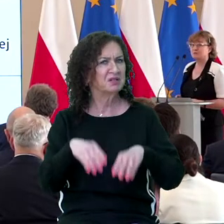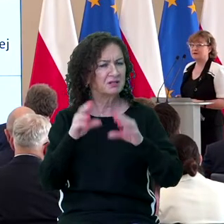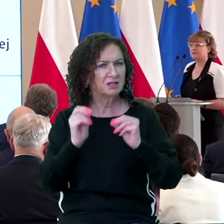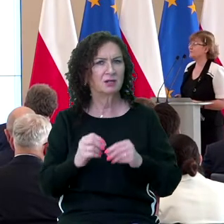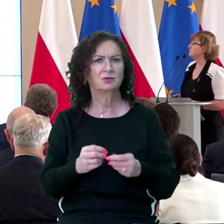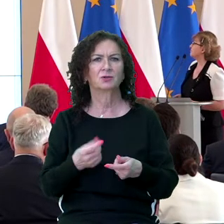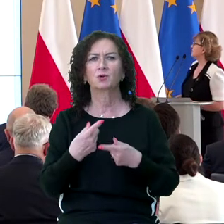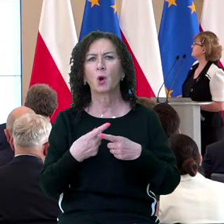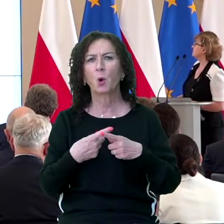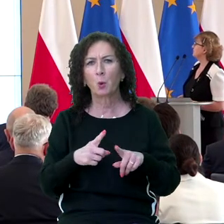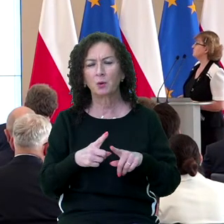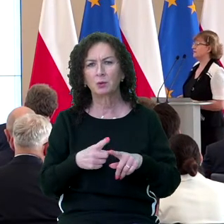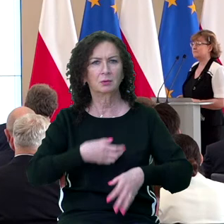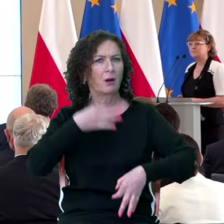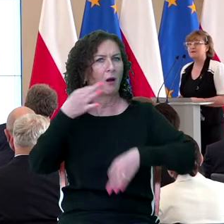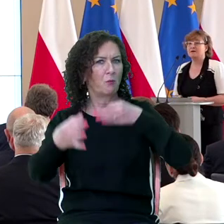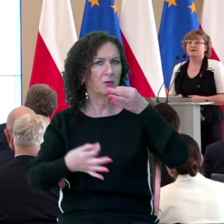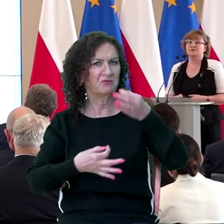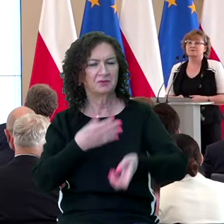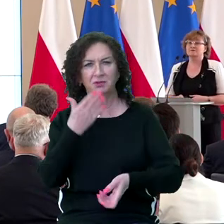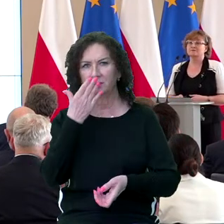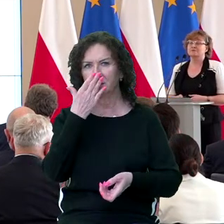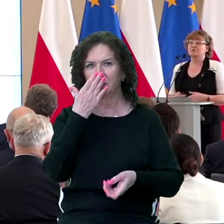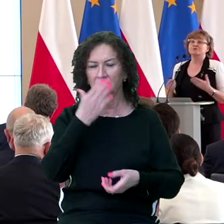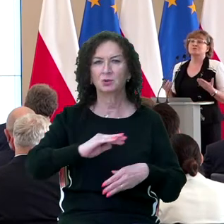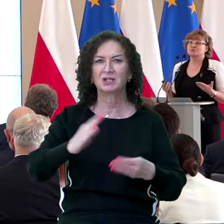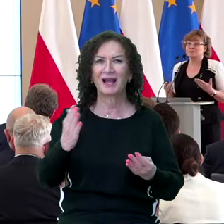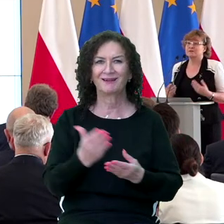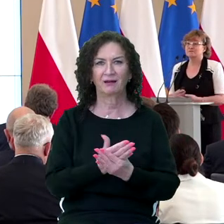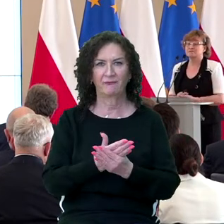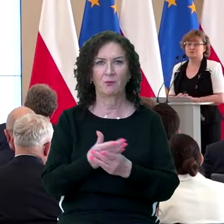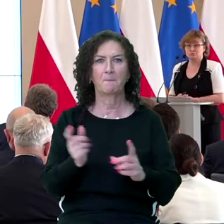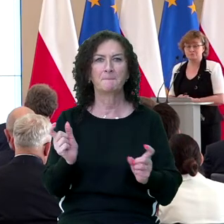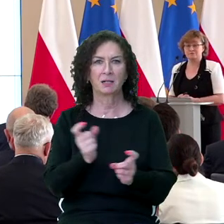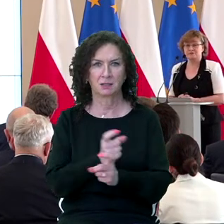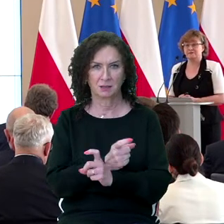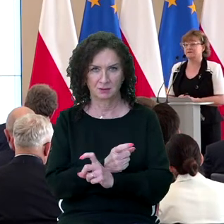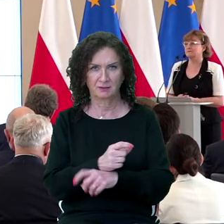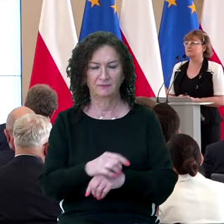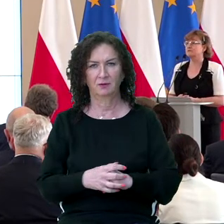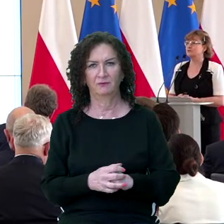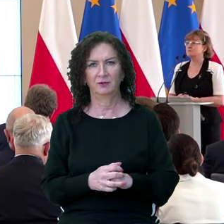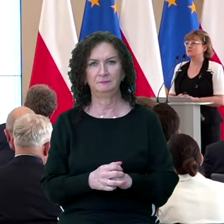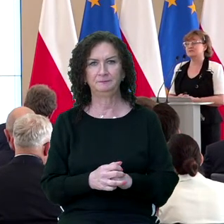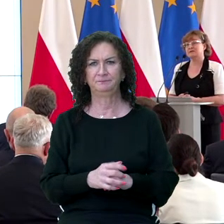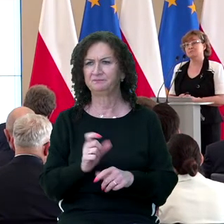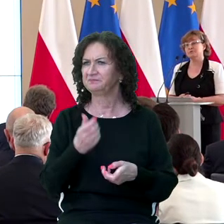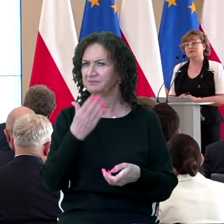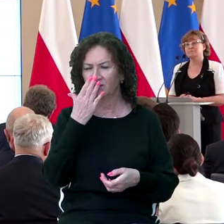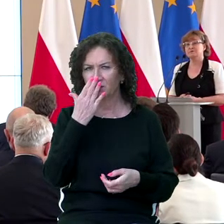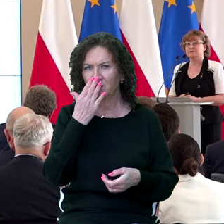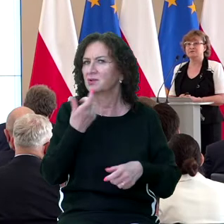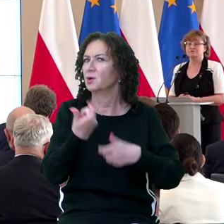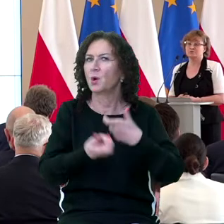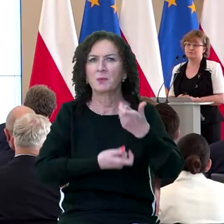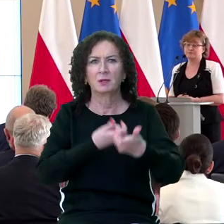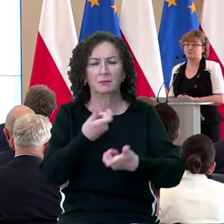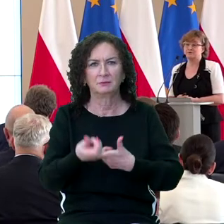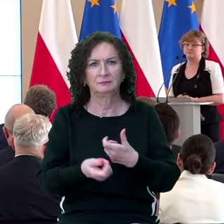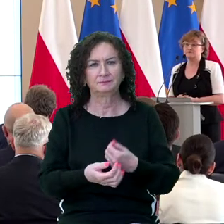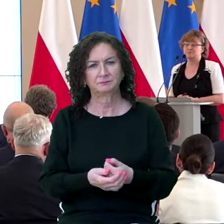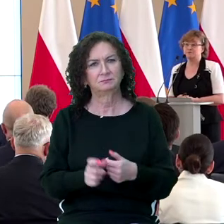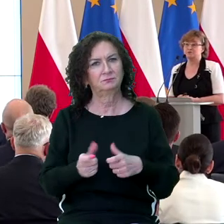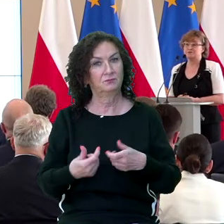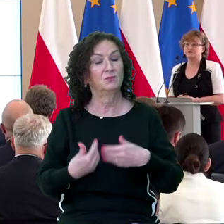są archiwa państwowe, no i co to za instytucje, czym my się zajmujemy i co